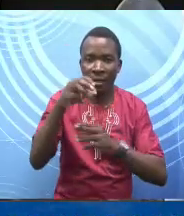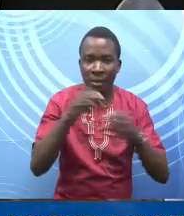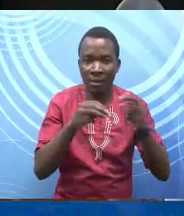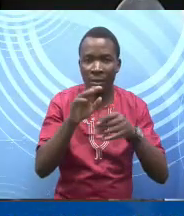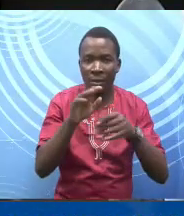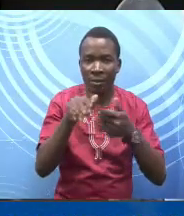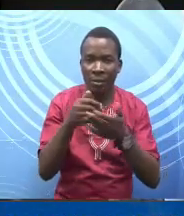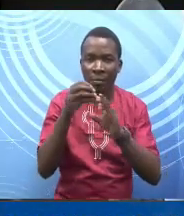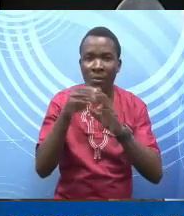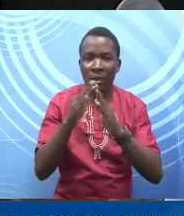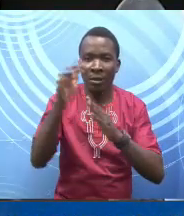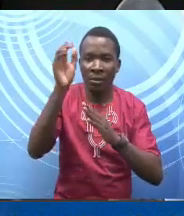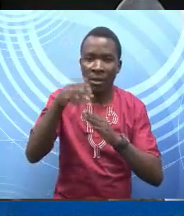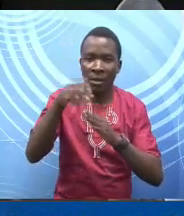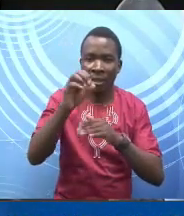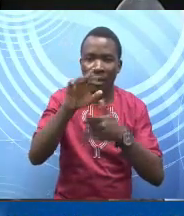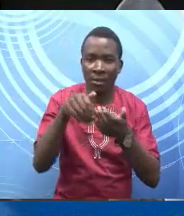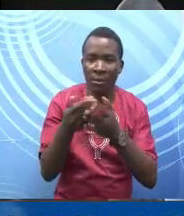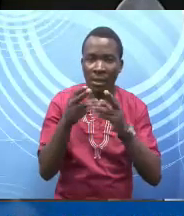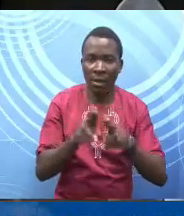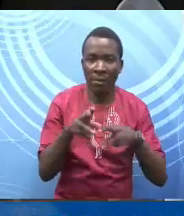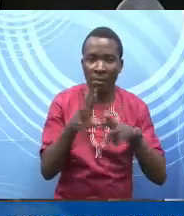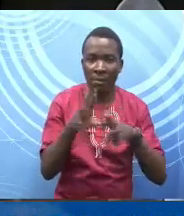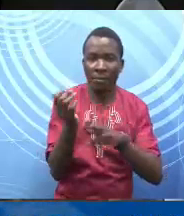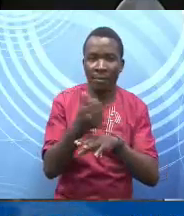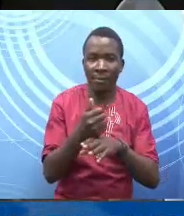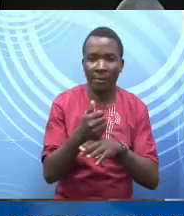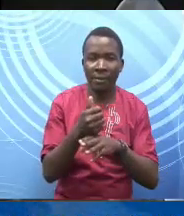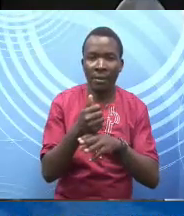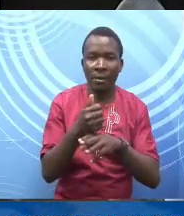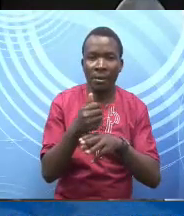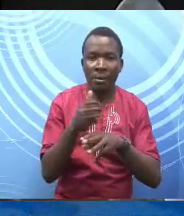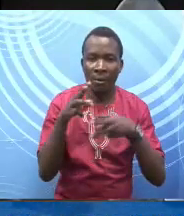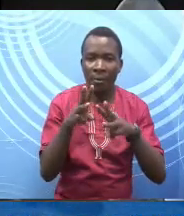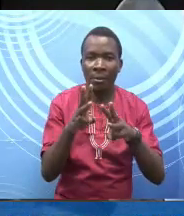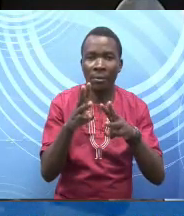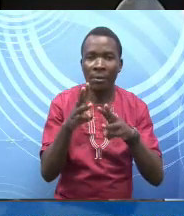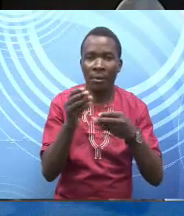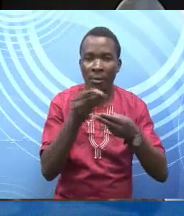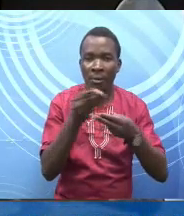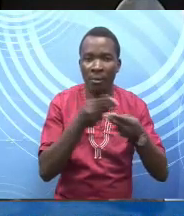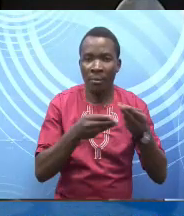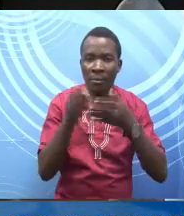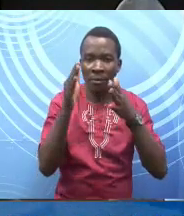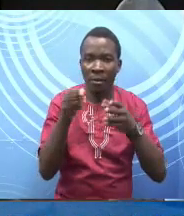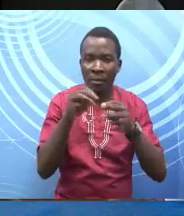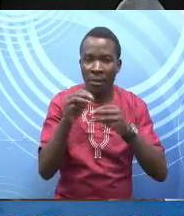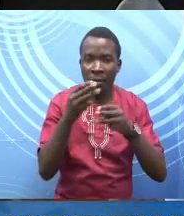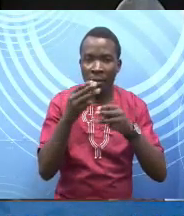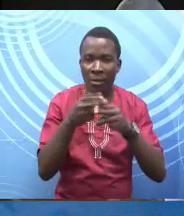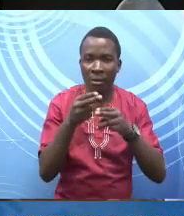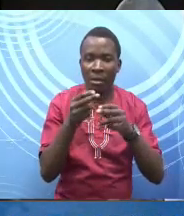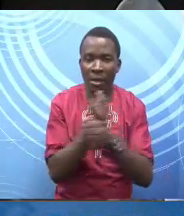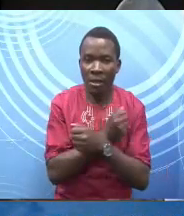Kigali menshi, habayeho uburyo bwashyizweho. Ubwo buryo bwari ubwo ko umucuruzi w'Inkundamahoro uranguza